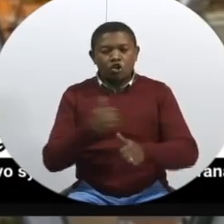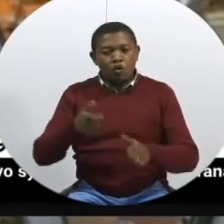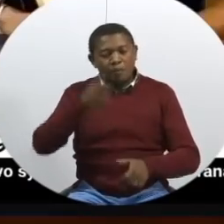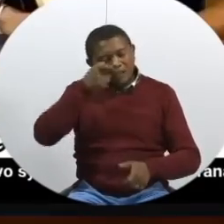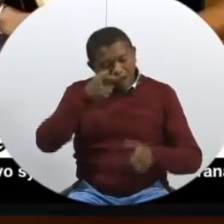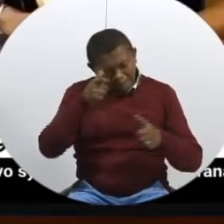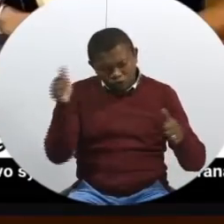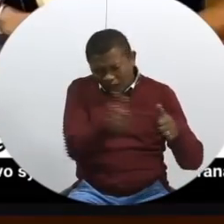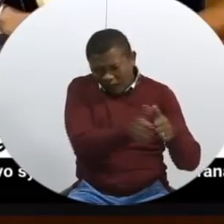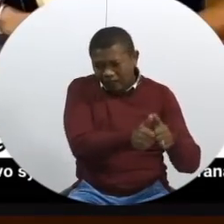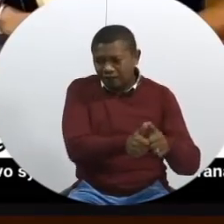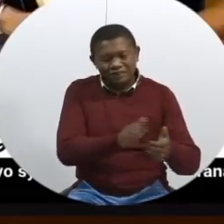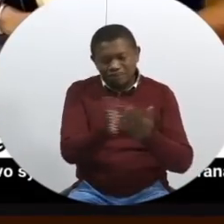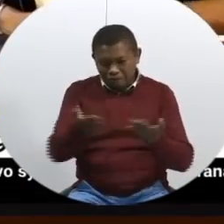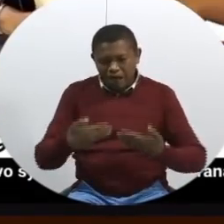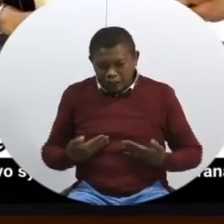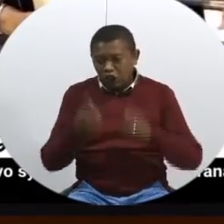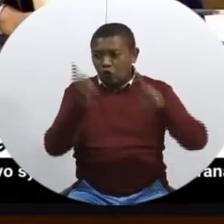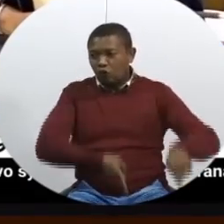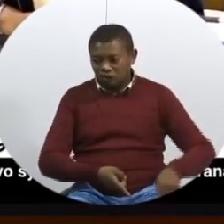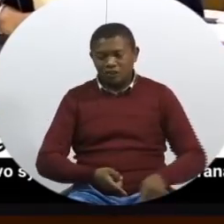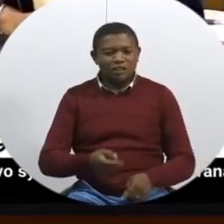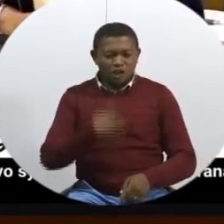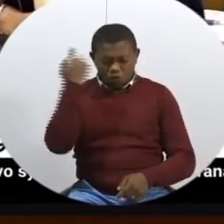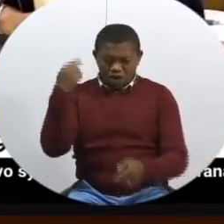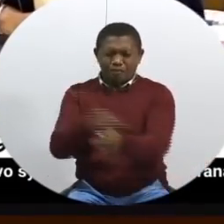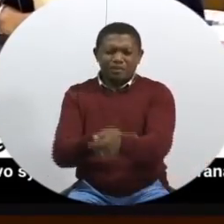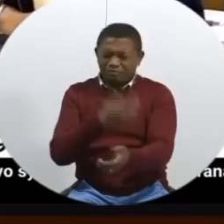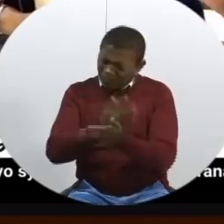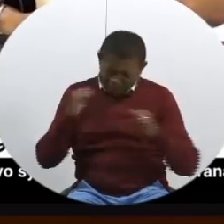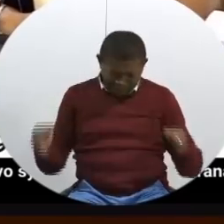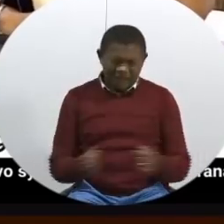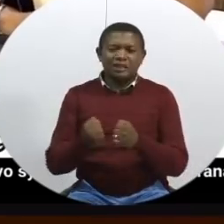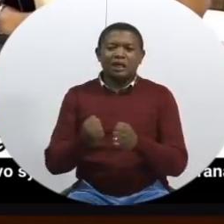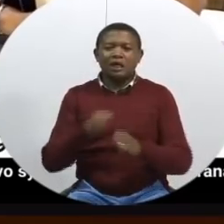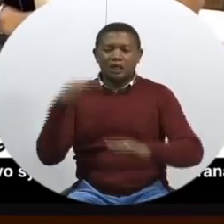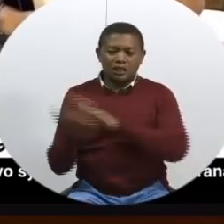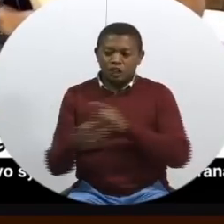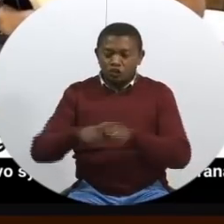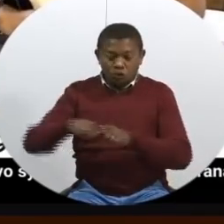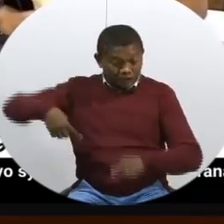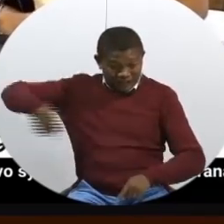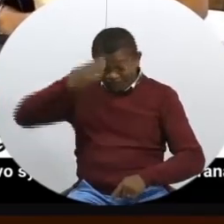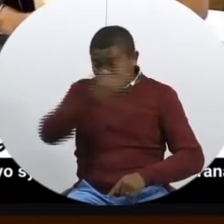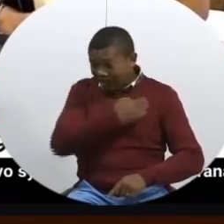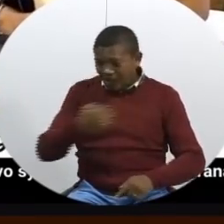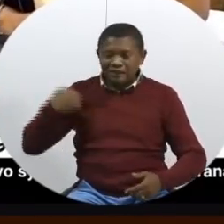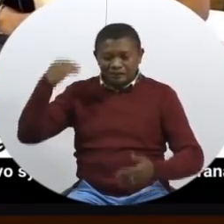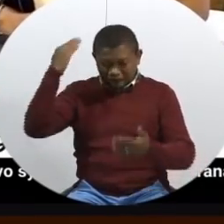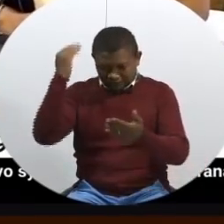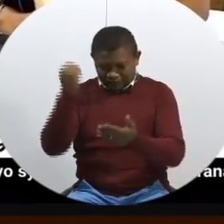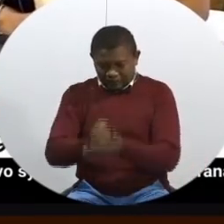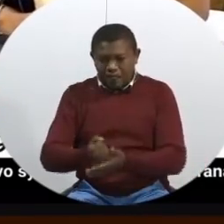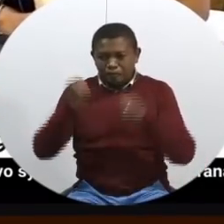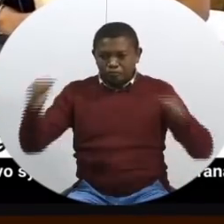akaiky tsisy maniry loza fa ataony ny mpitsabo ny ezaka rehetrarehetra ary ny tenanay koa ny fitondram-panjakana dia iezaka hatrany a